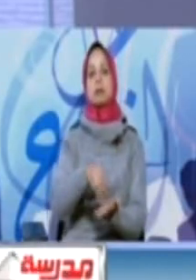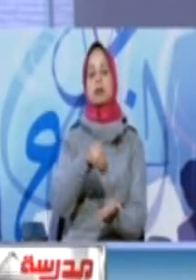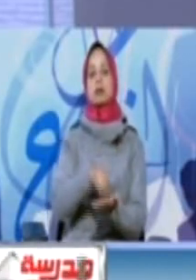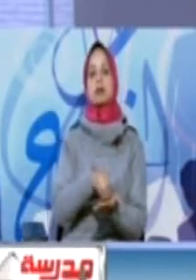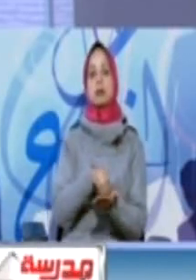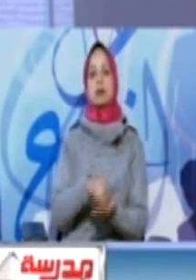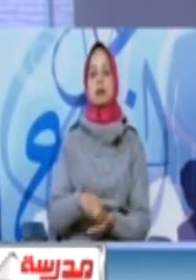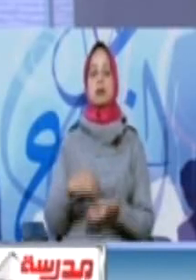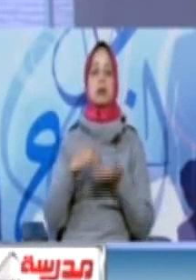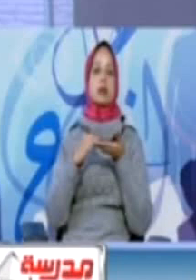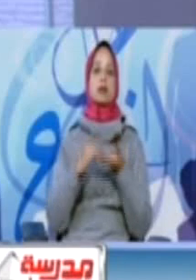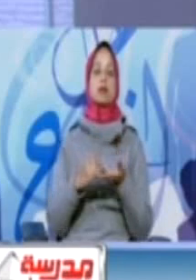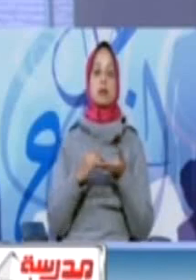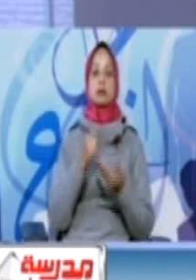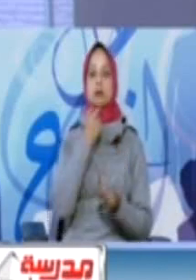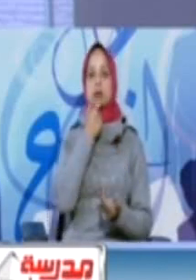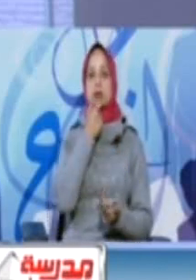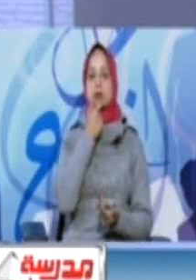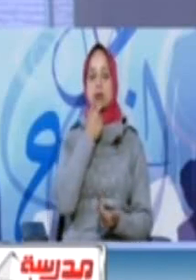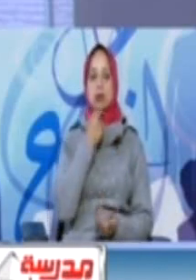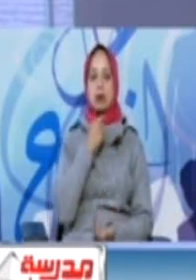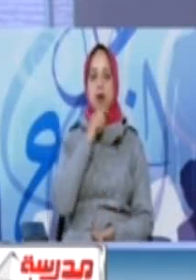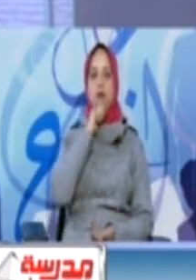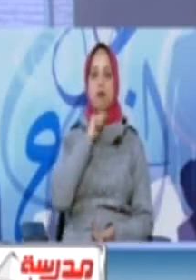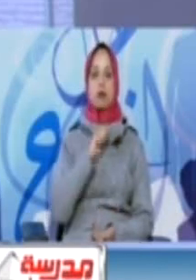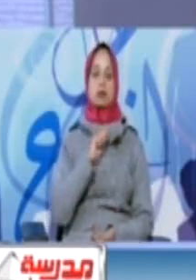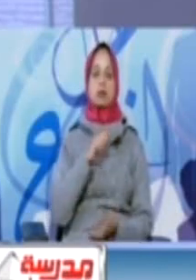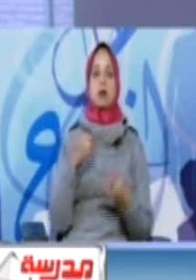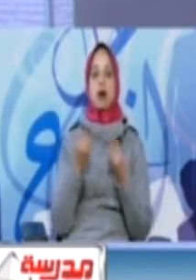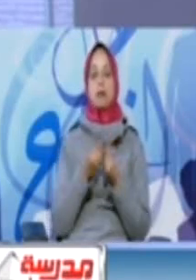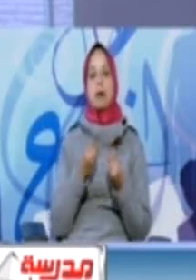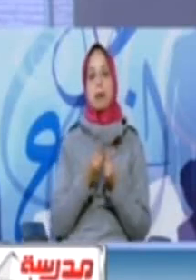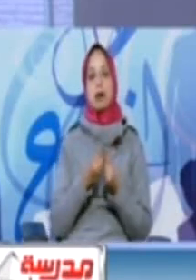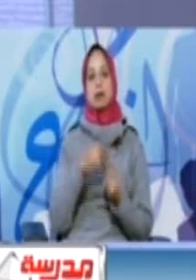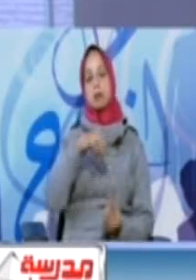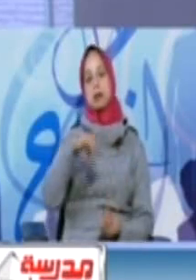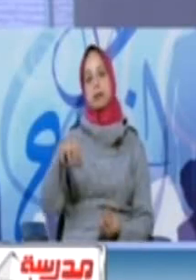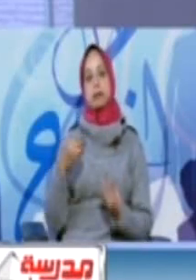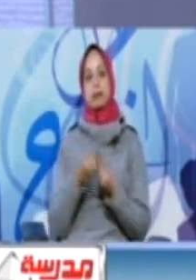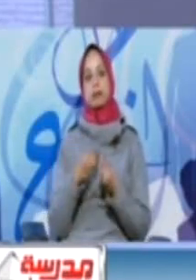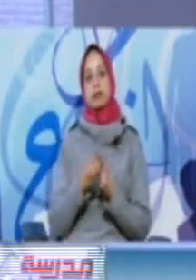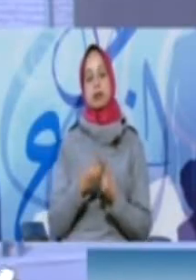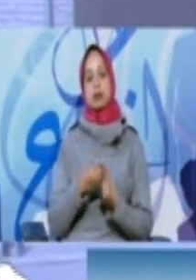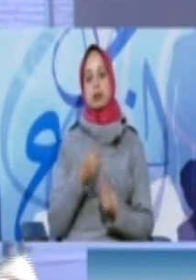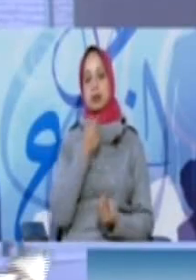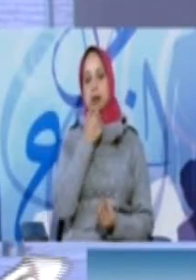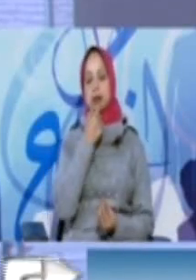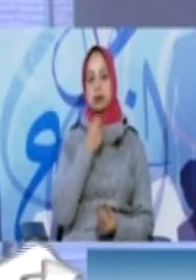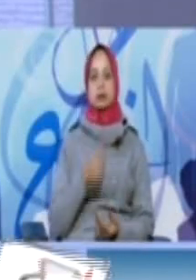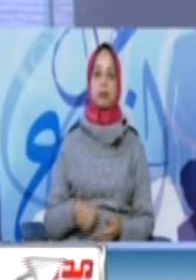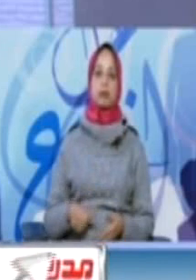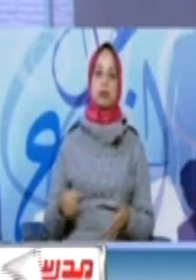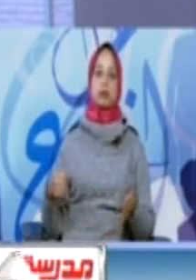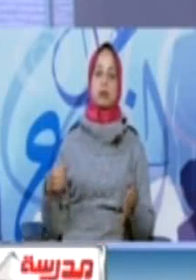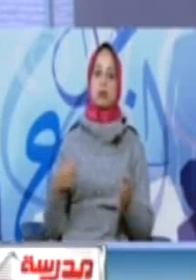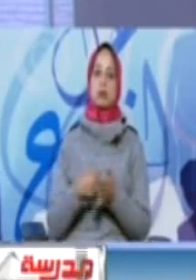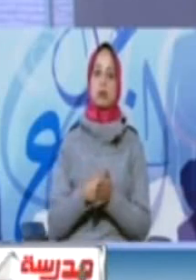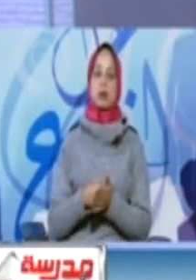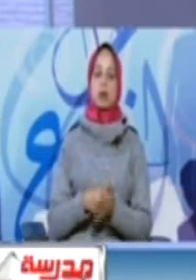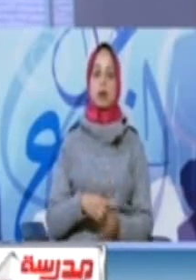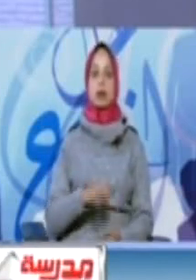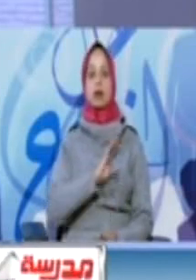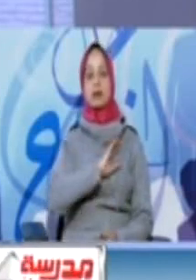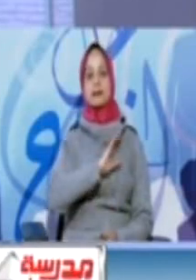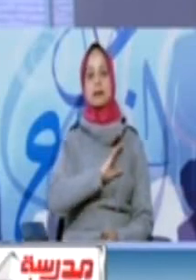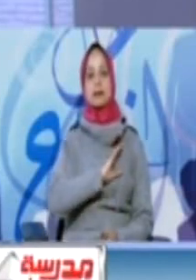مقدمة؟ مقدمة. لان انت قلت في حادثة فاشودة لما انتهت المواجهة بينهم، انتهت دبلوماسية ولا عسكرية؟ دبلوماسية.